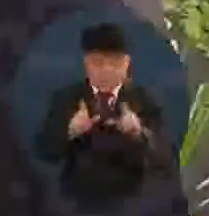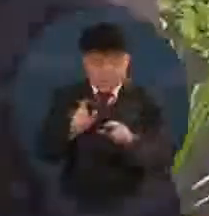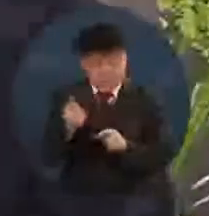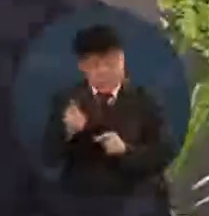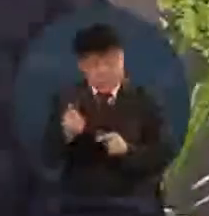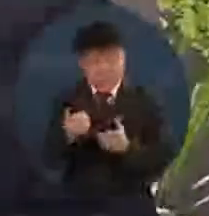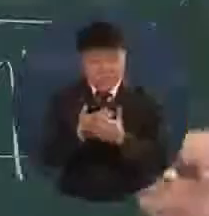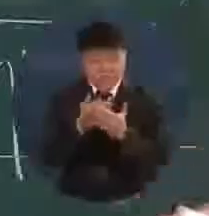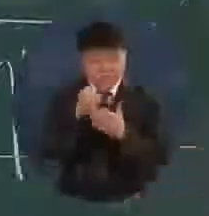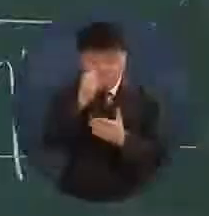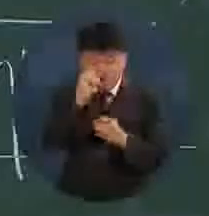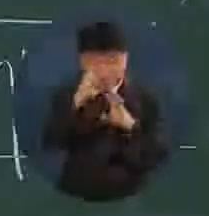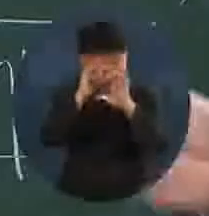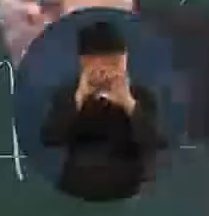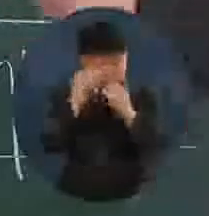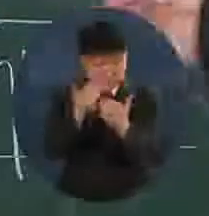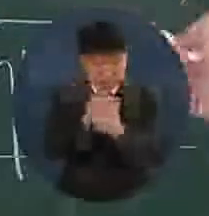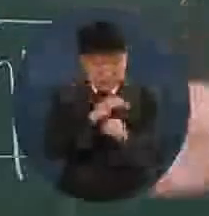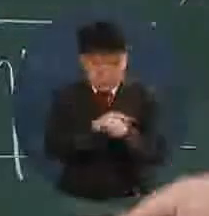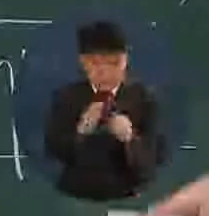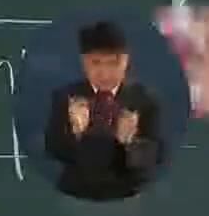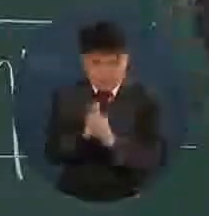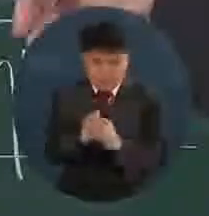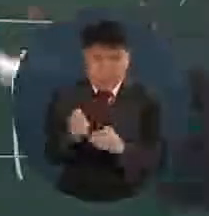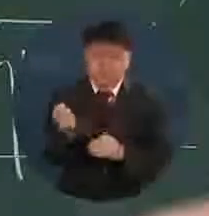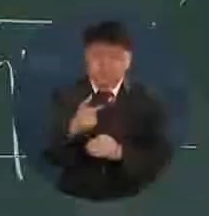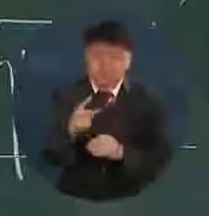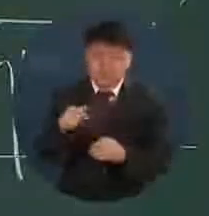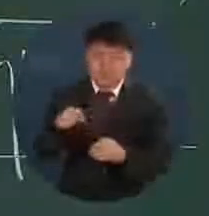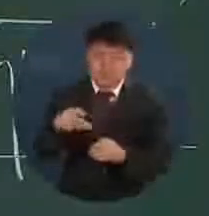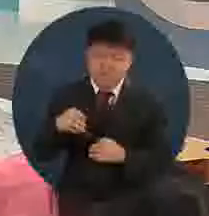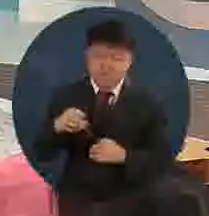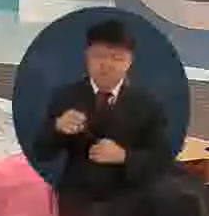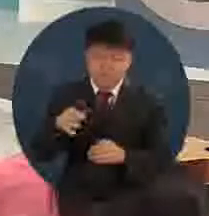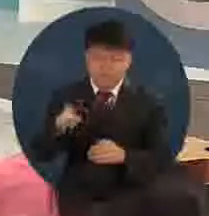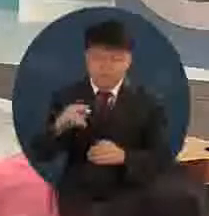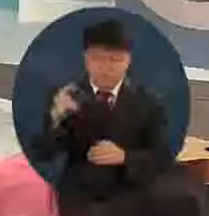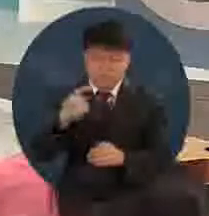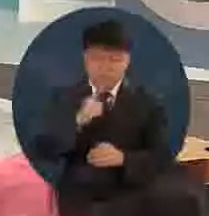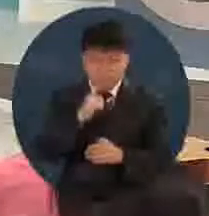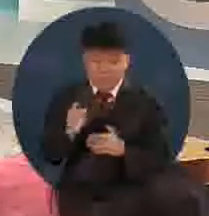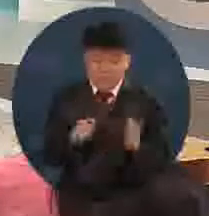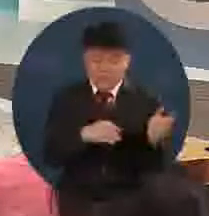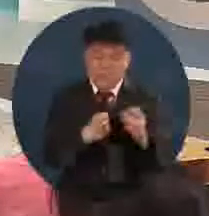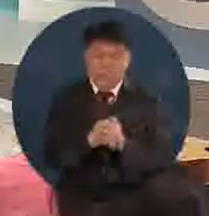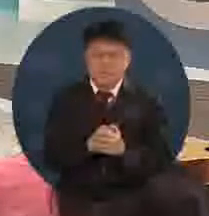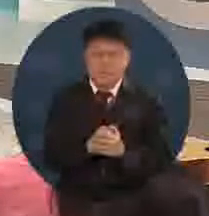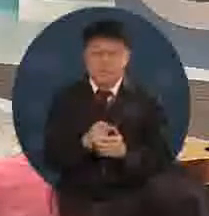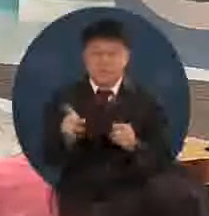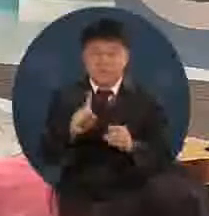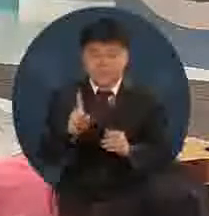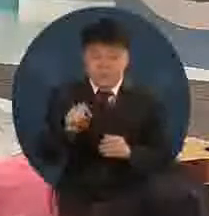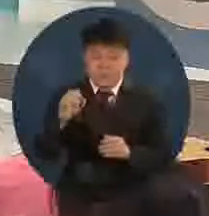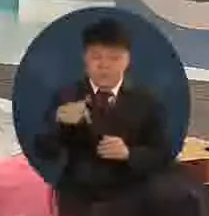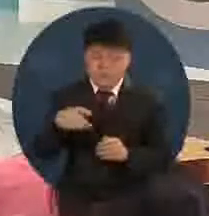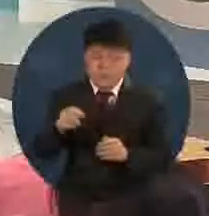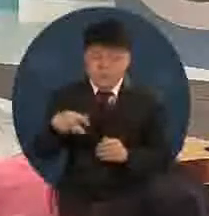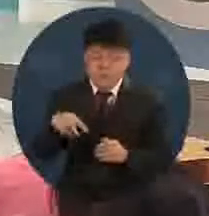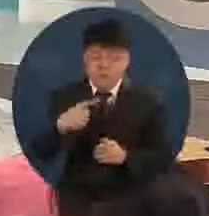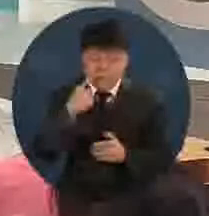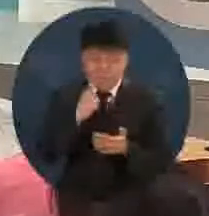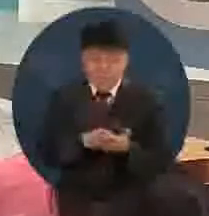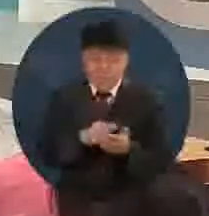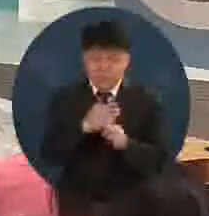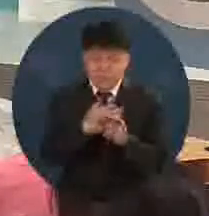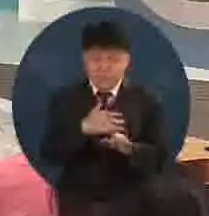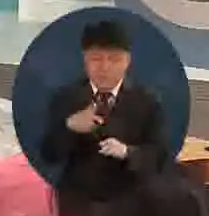제 관측은 조금 앞서서 미리 좀 예고프로처럼 얘기하고 다시 갈릴레이로 돌아가겠습니다. 그래서 유레누스가 발견돼서